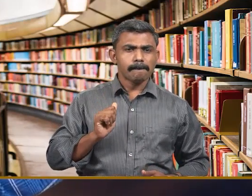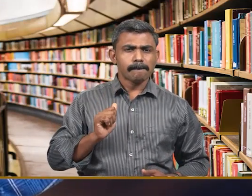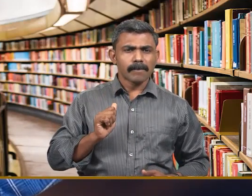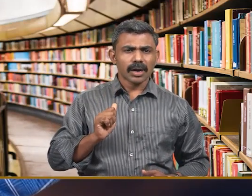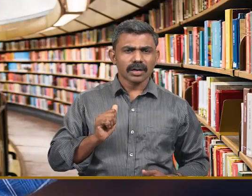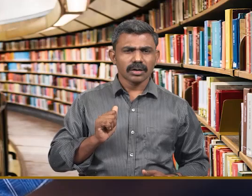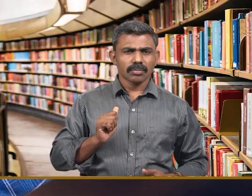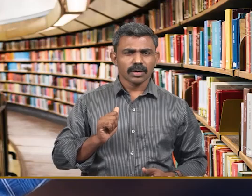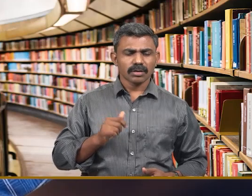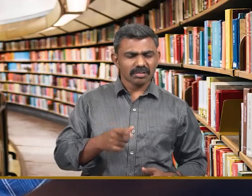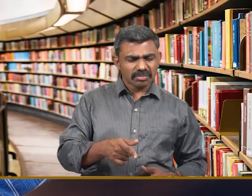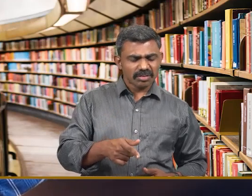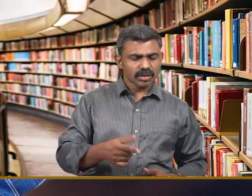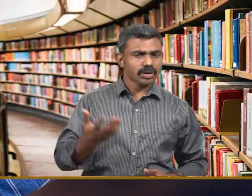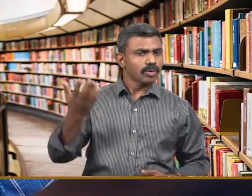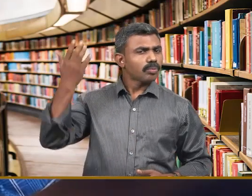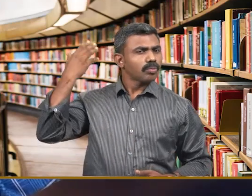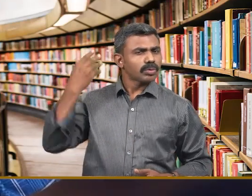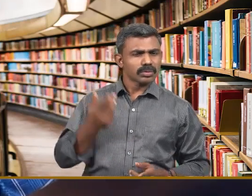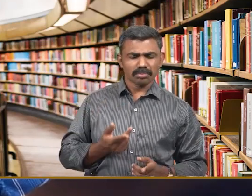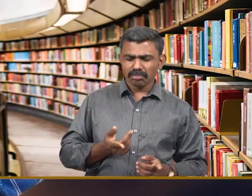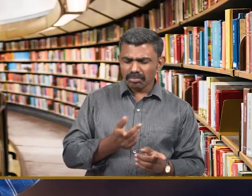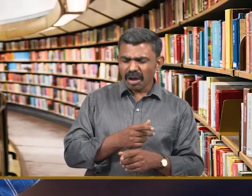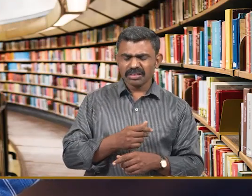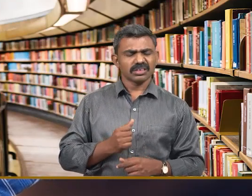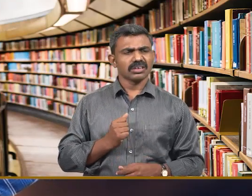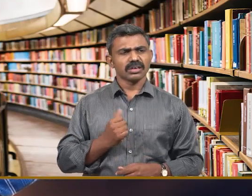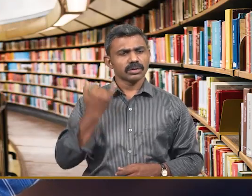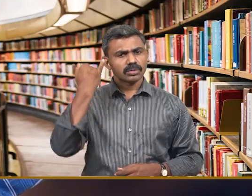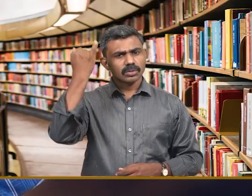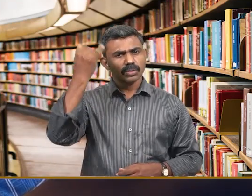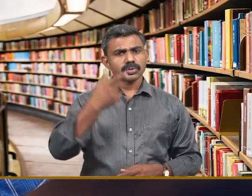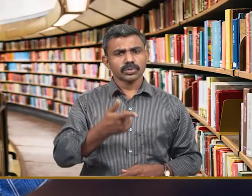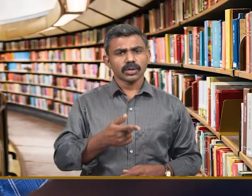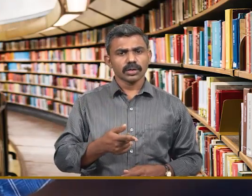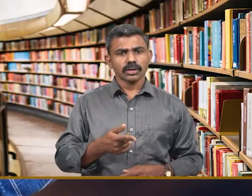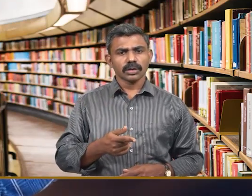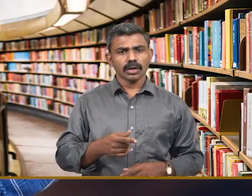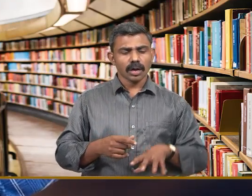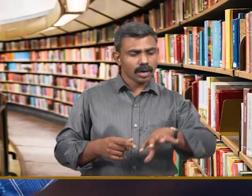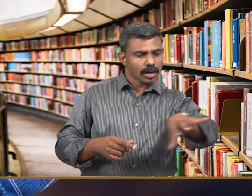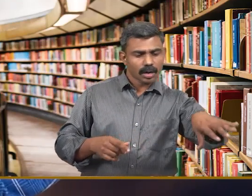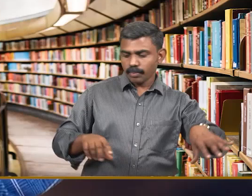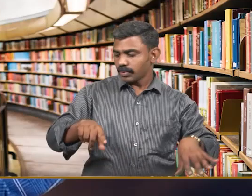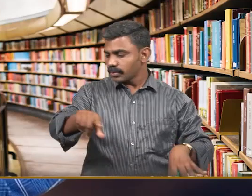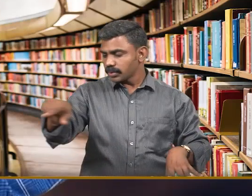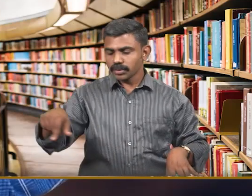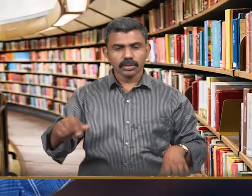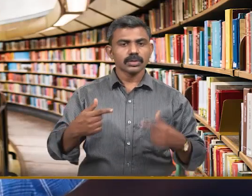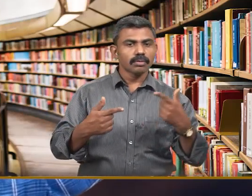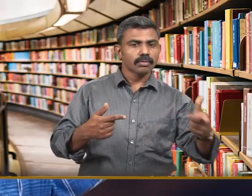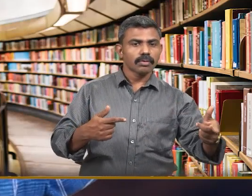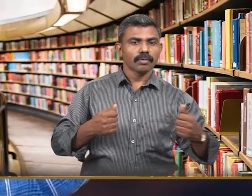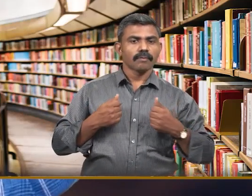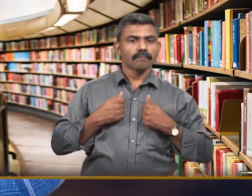நம்மளுடைய பாரம்பரியமான முறை நம்மளுடைய நாட்டோட இது எல்லாமே வந்து பாதிக்கப்படுது, அப்போ எப்படியாவது வந்து நேச நாடுகளை வேறு நம்ம செய்யணும் அப்படிங்கிறனால